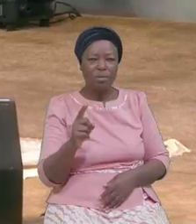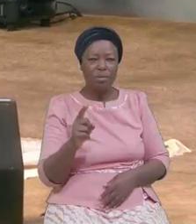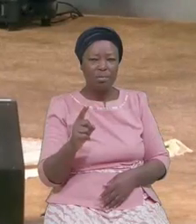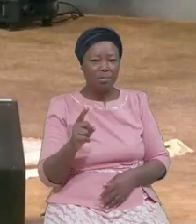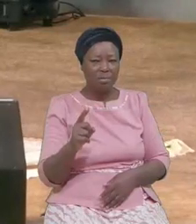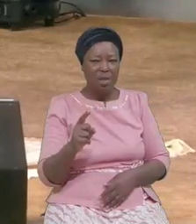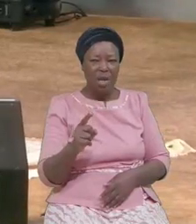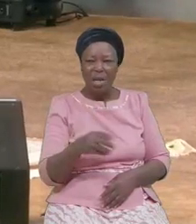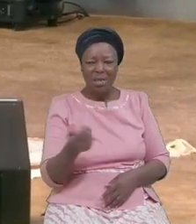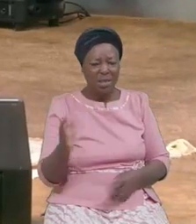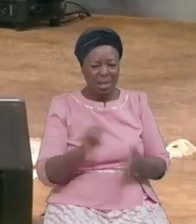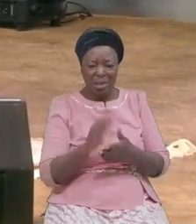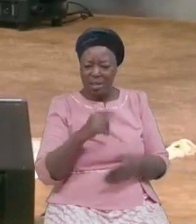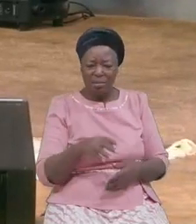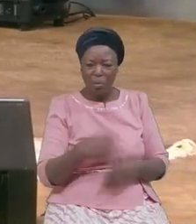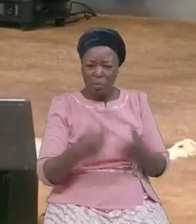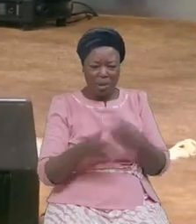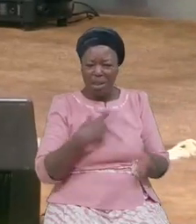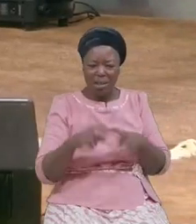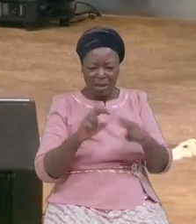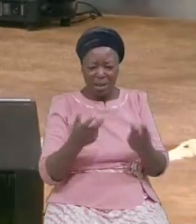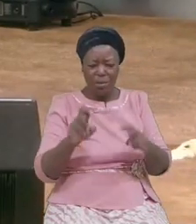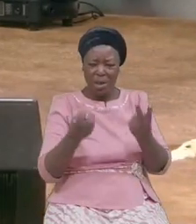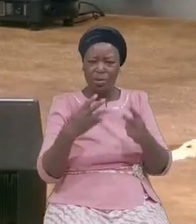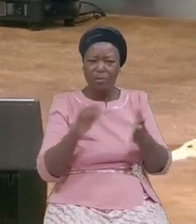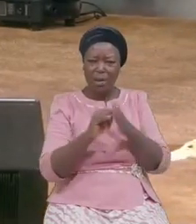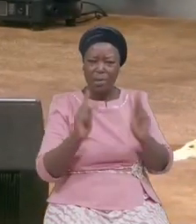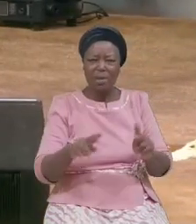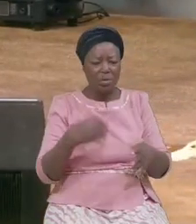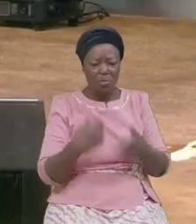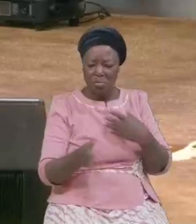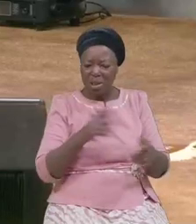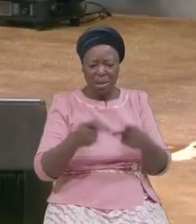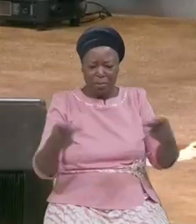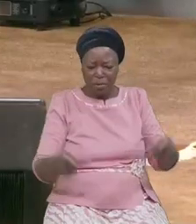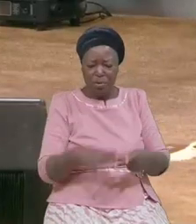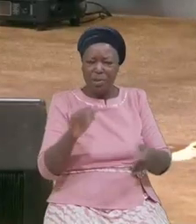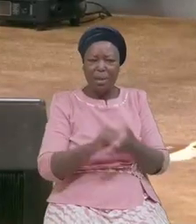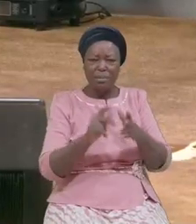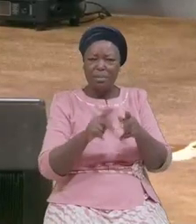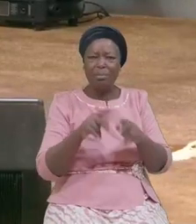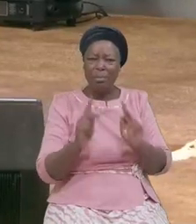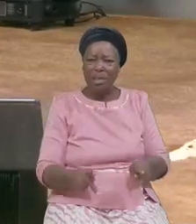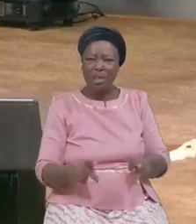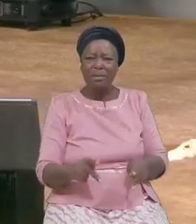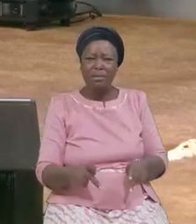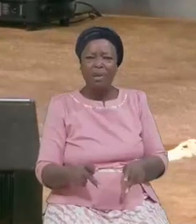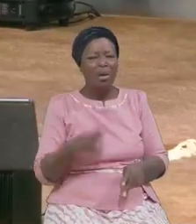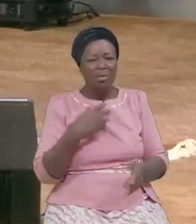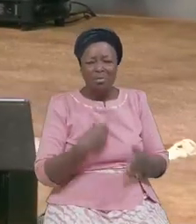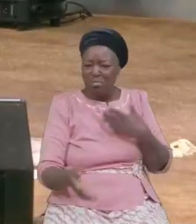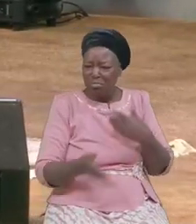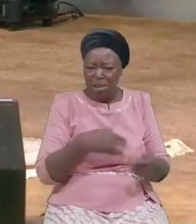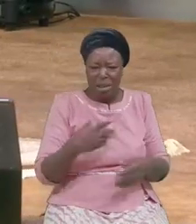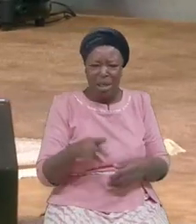de la personne, quelle que soit sa position, quel que soit son appel, quelle que soit sa